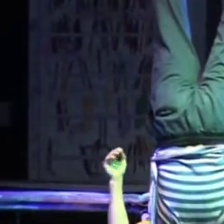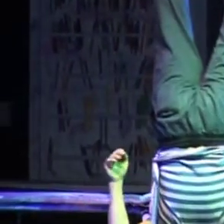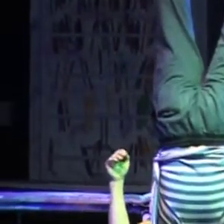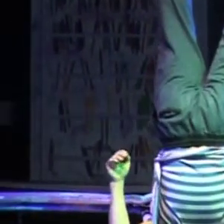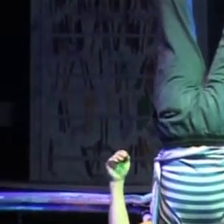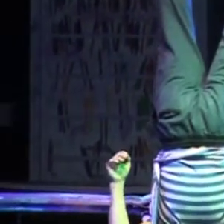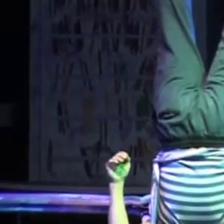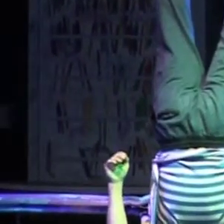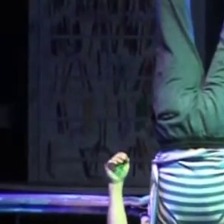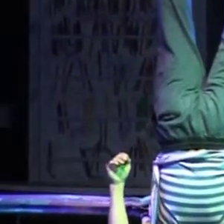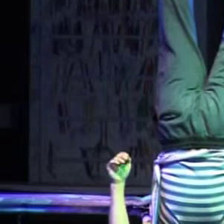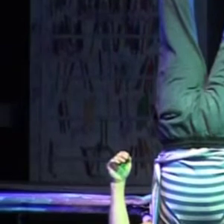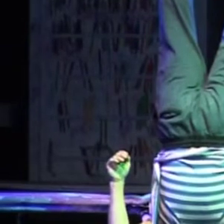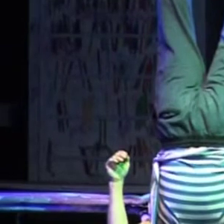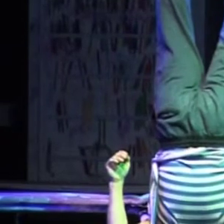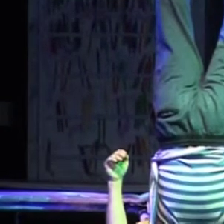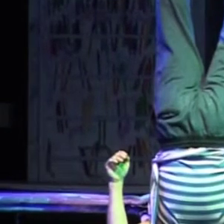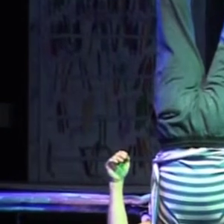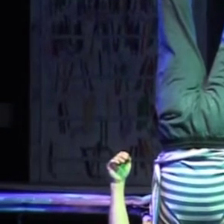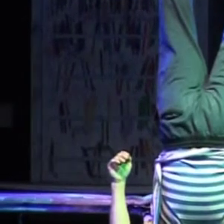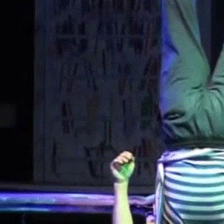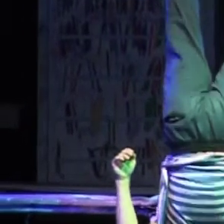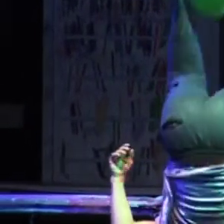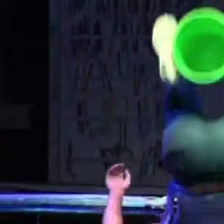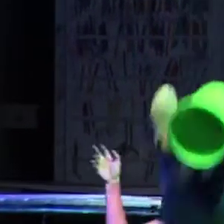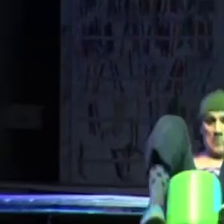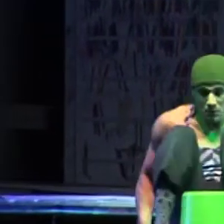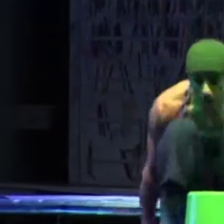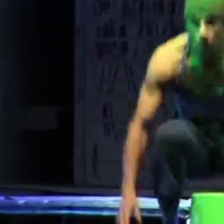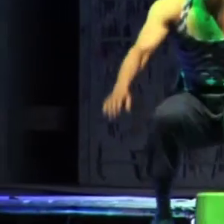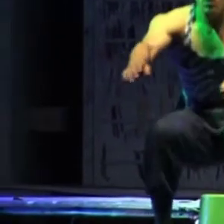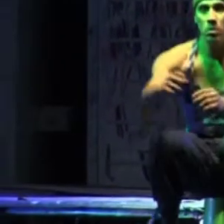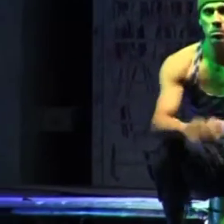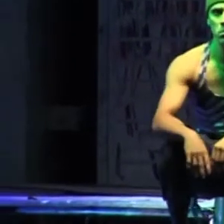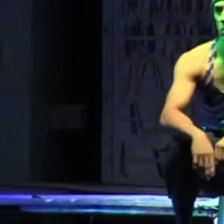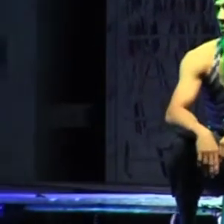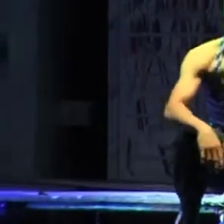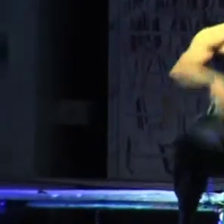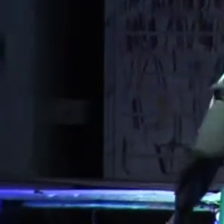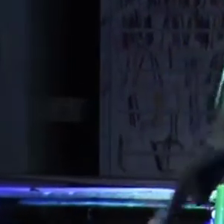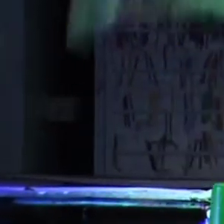Thank you.